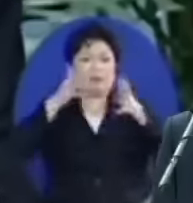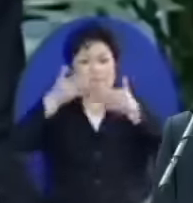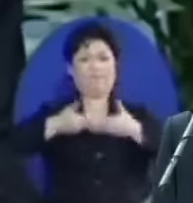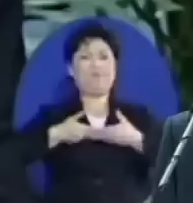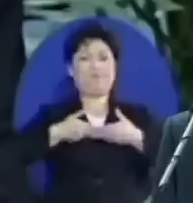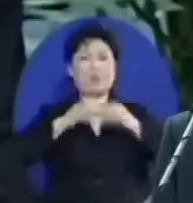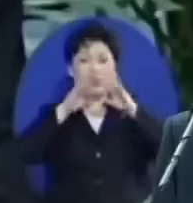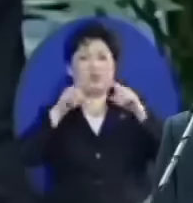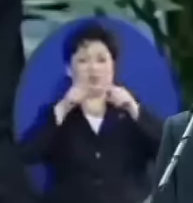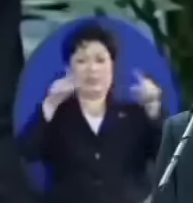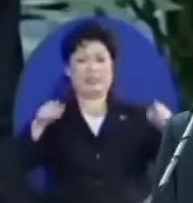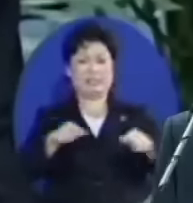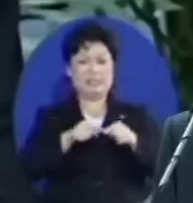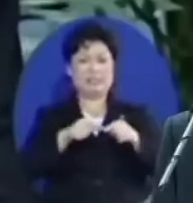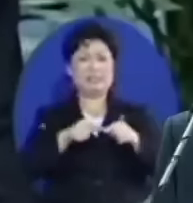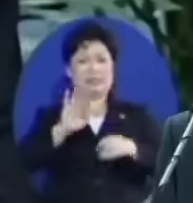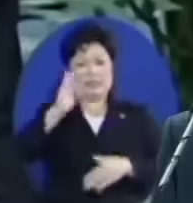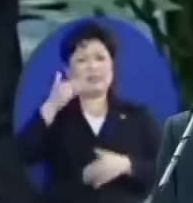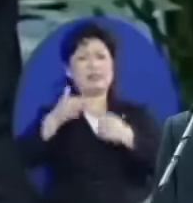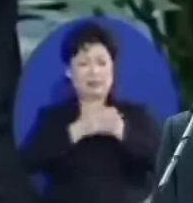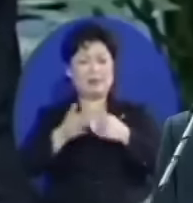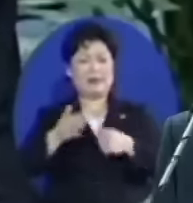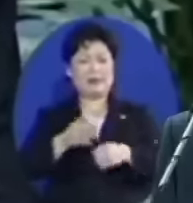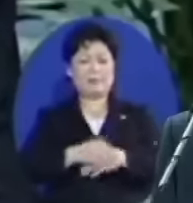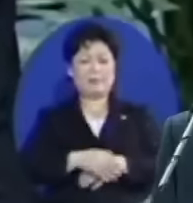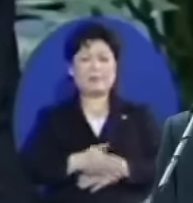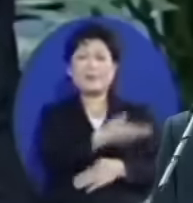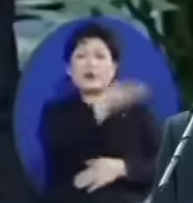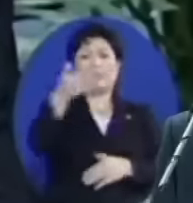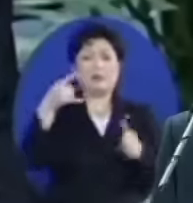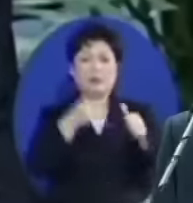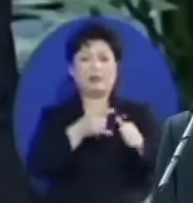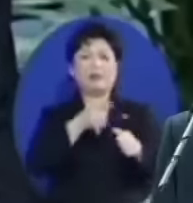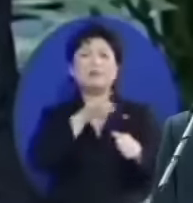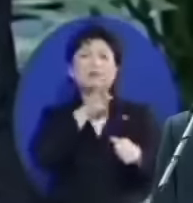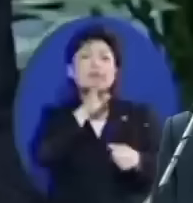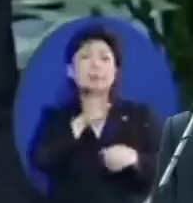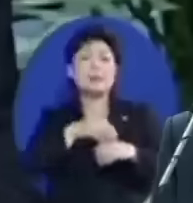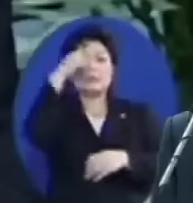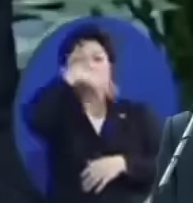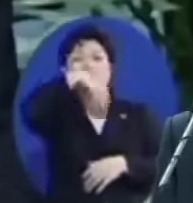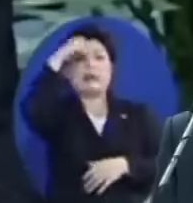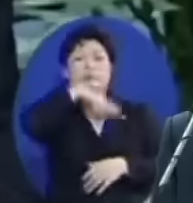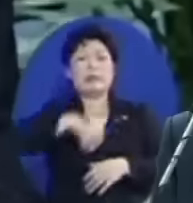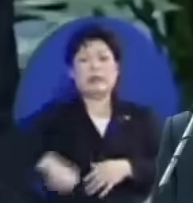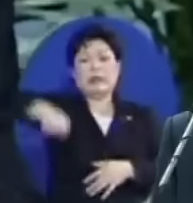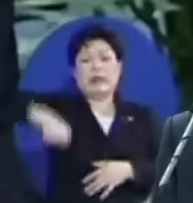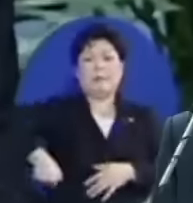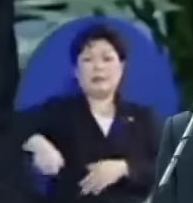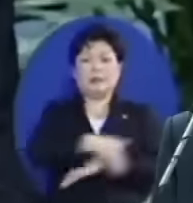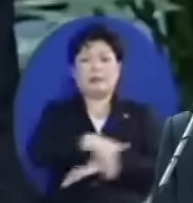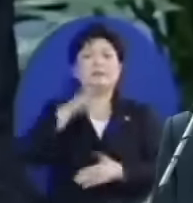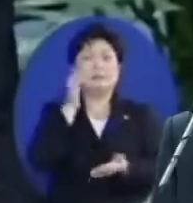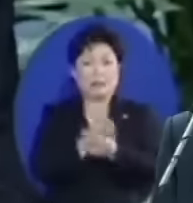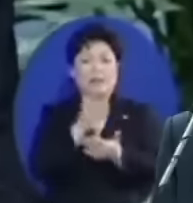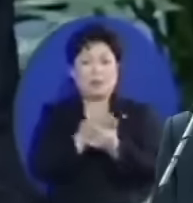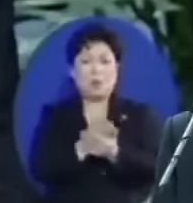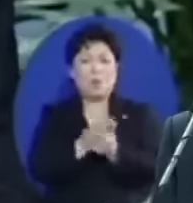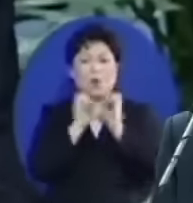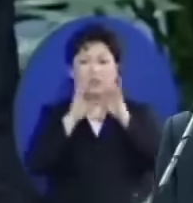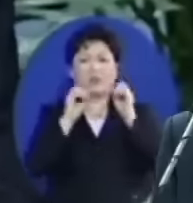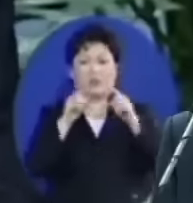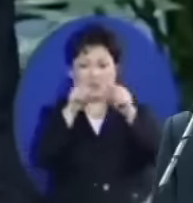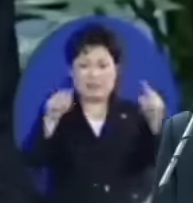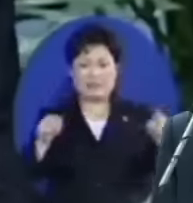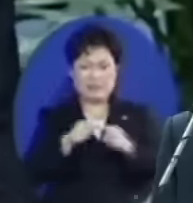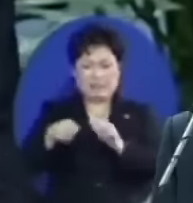전도지가 되고 말았었습니다. 여러분, 그러므로 여러분께서 그냥 가방을 들고 다니지 마시고 전도지 몇 장씩은 꼭 넣고